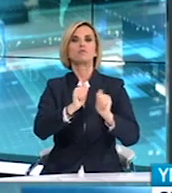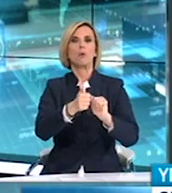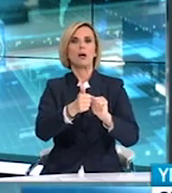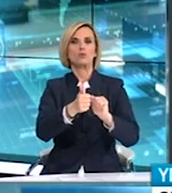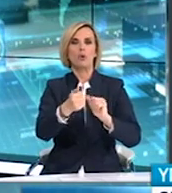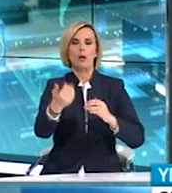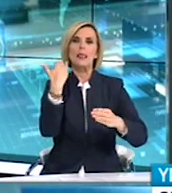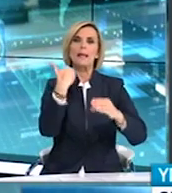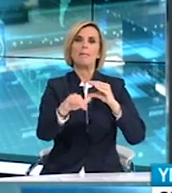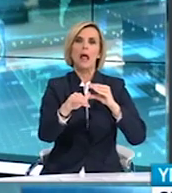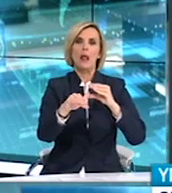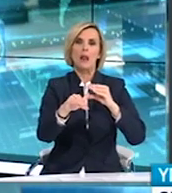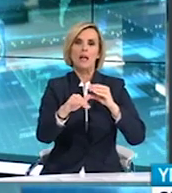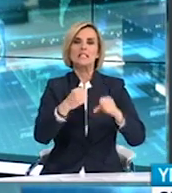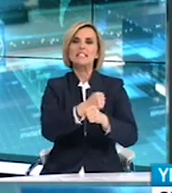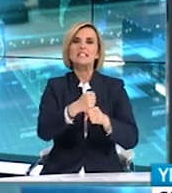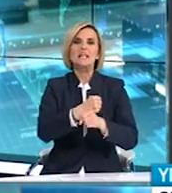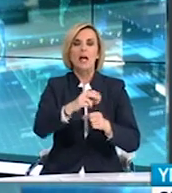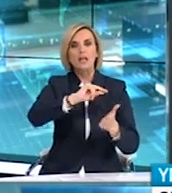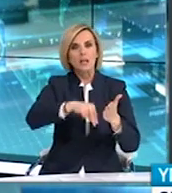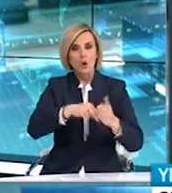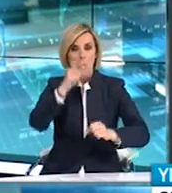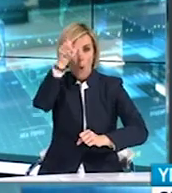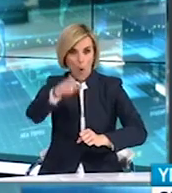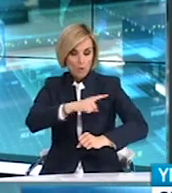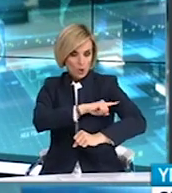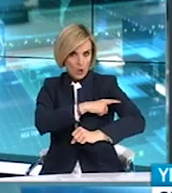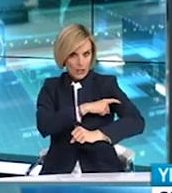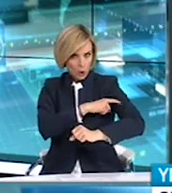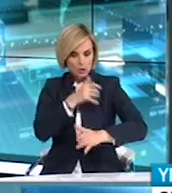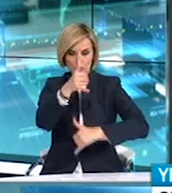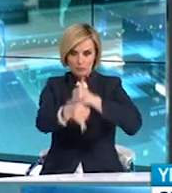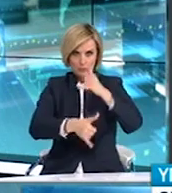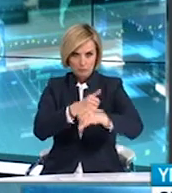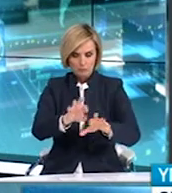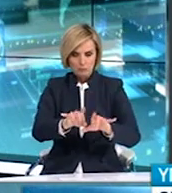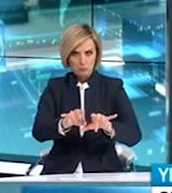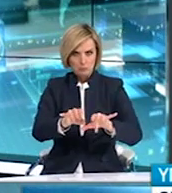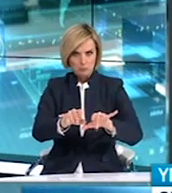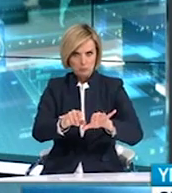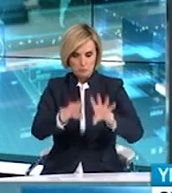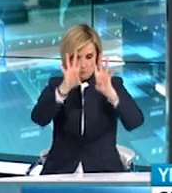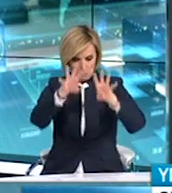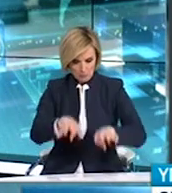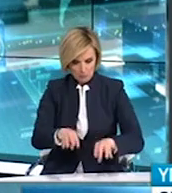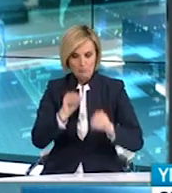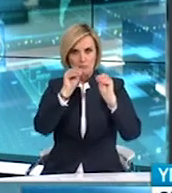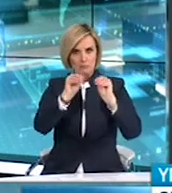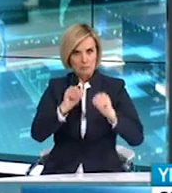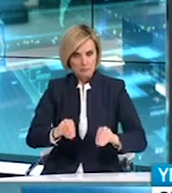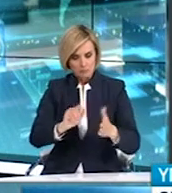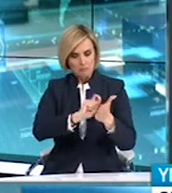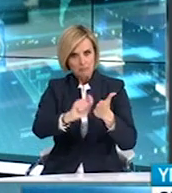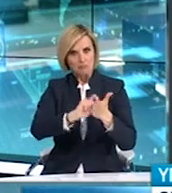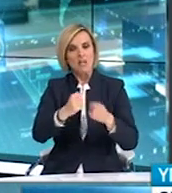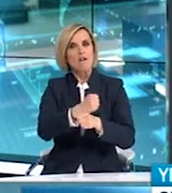ή και με email. Ο γιατρός θα μπαίνει στην πλατφόρμα ePrescription.gr, όπου θα καταχωρεί την συνταγή με τον